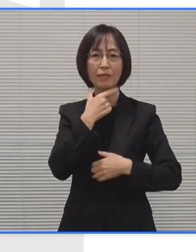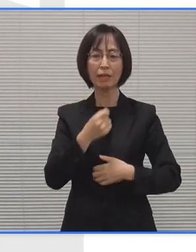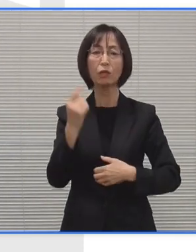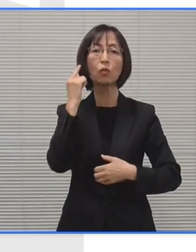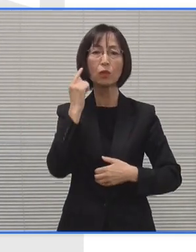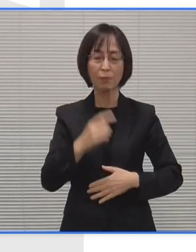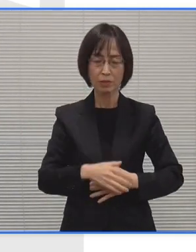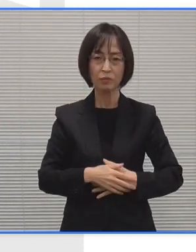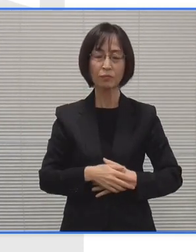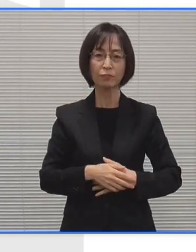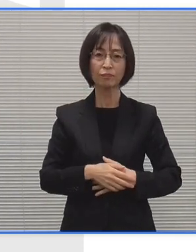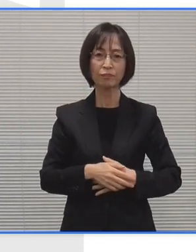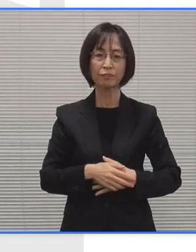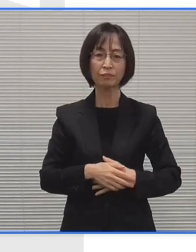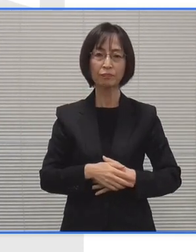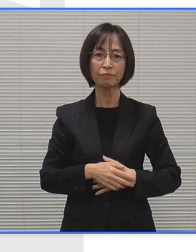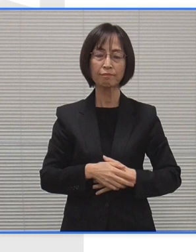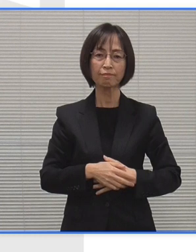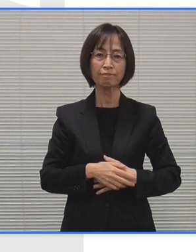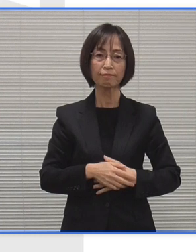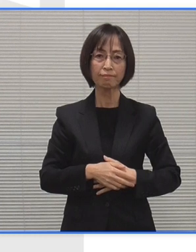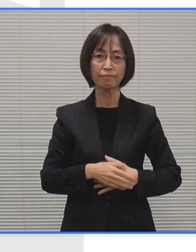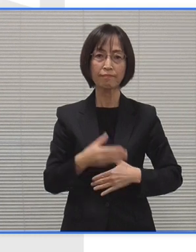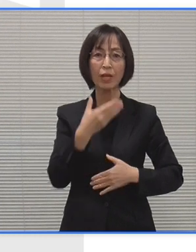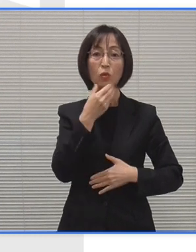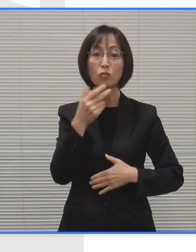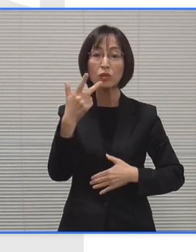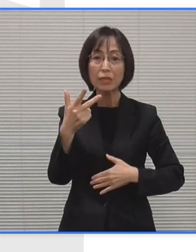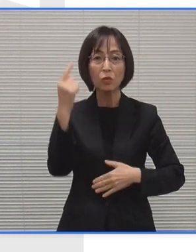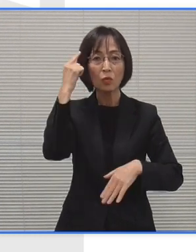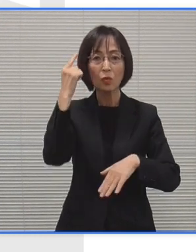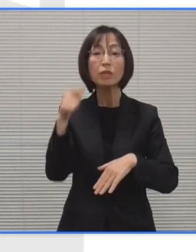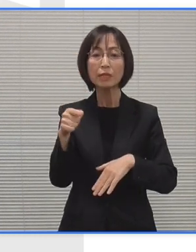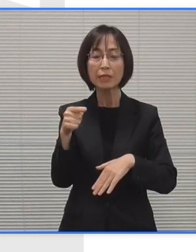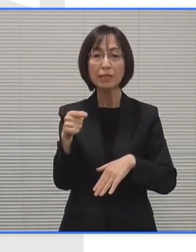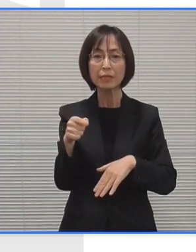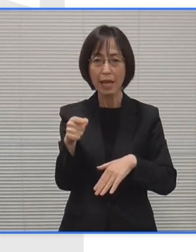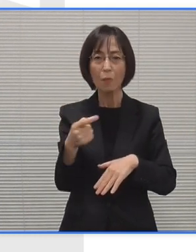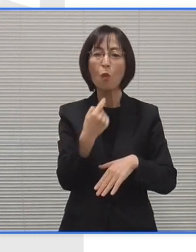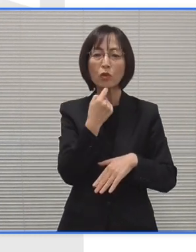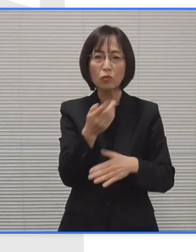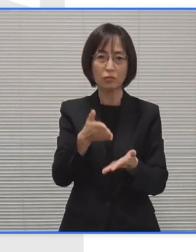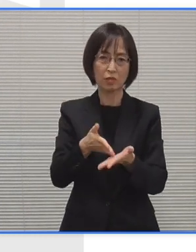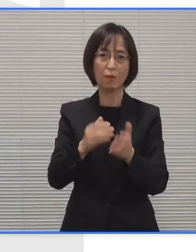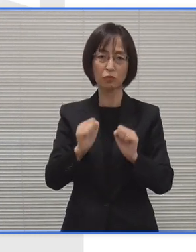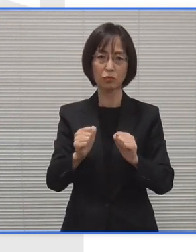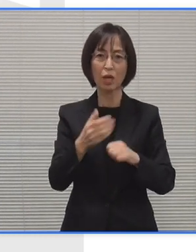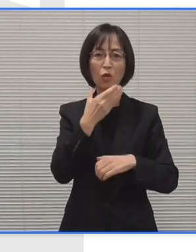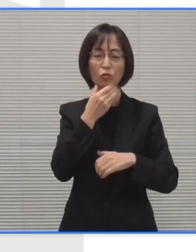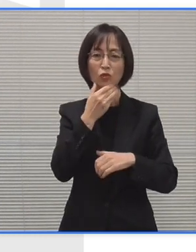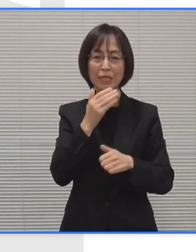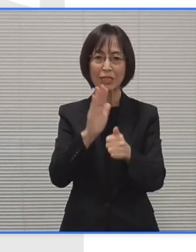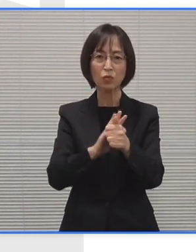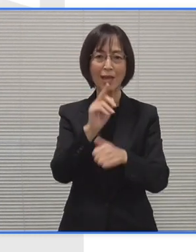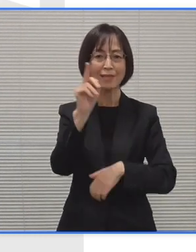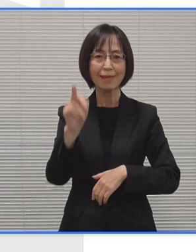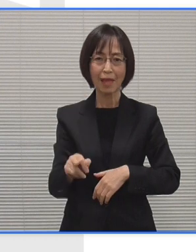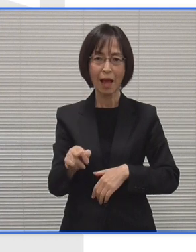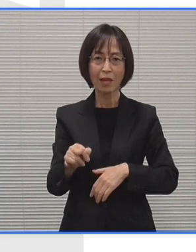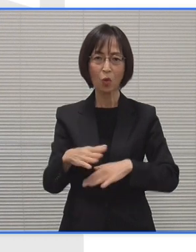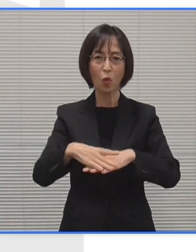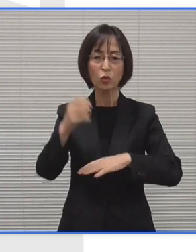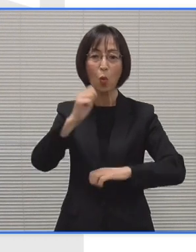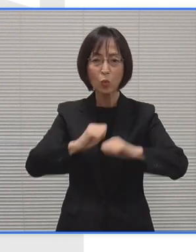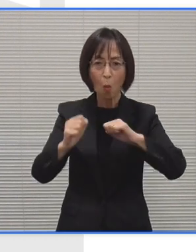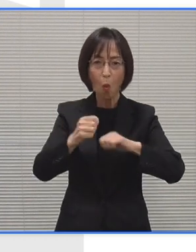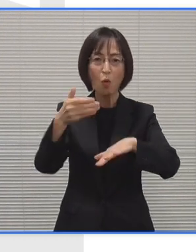思います。福祉の観点でもう一つご説明いたします。福祉救援センターの初動訓練